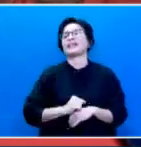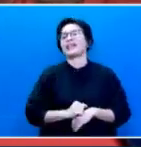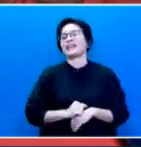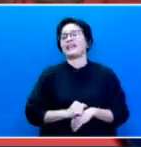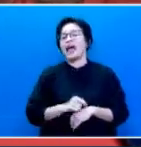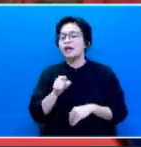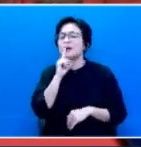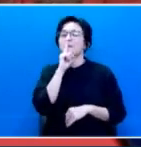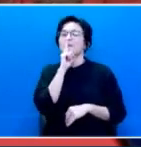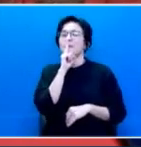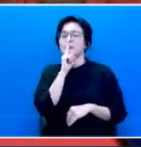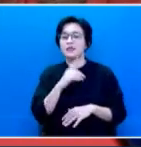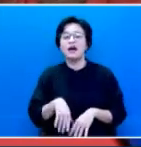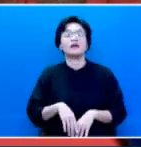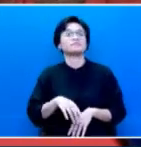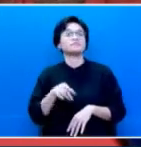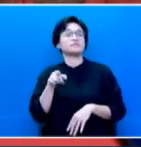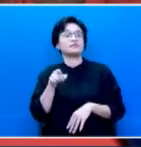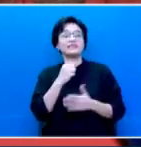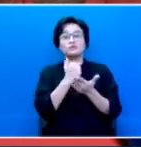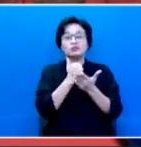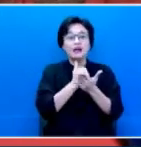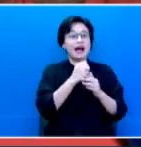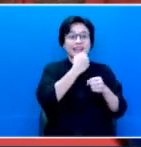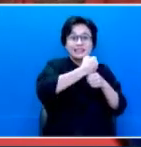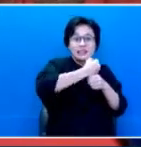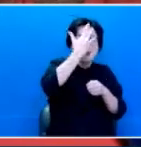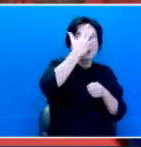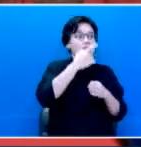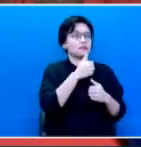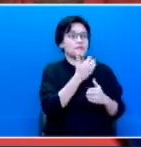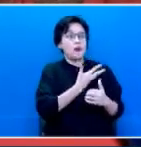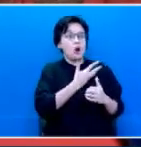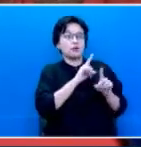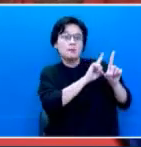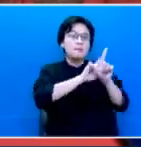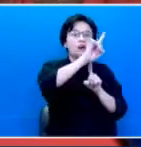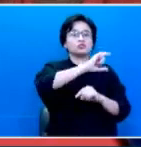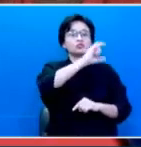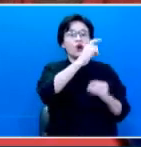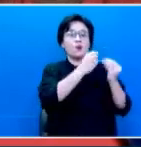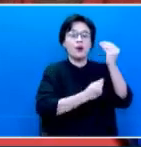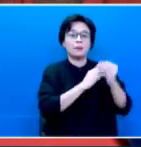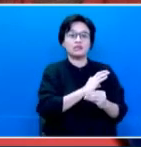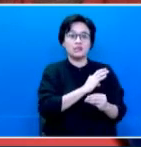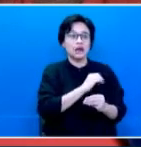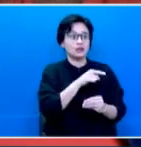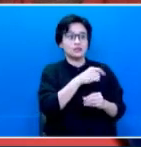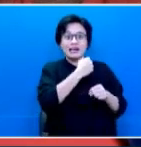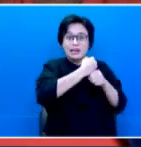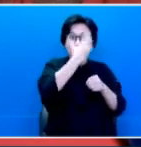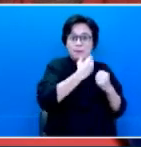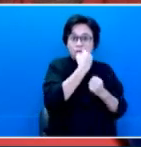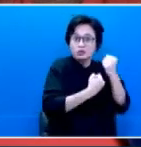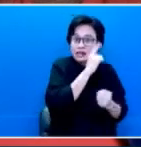itu bukan semata-mata usaha Gibran kan jadi secara politik kita analis-analis